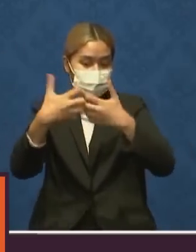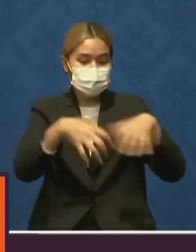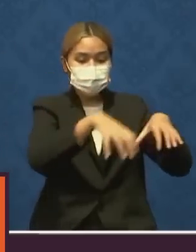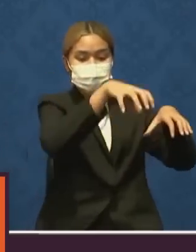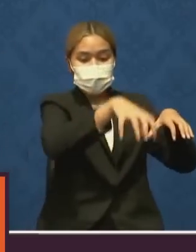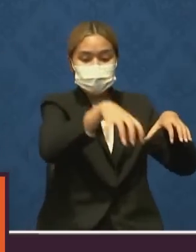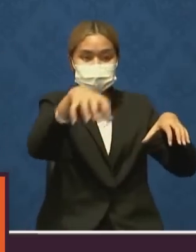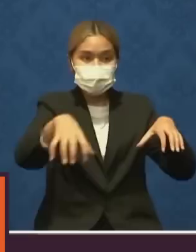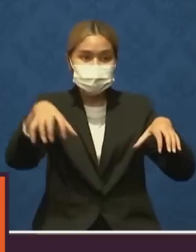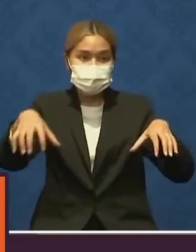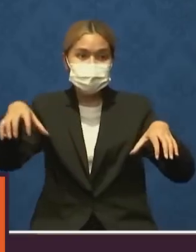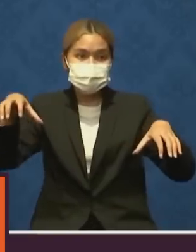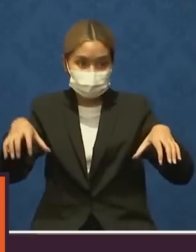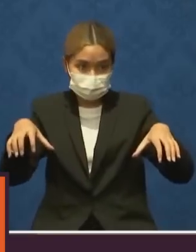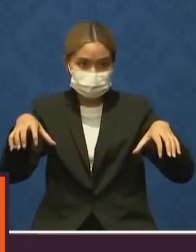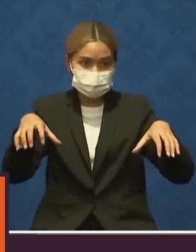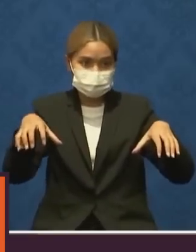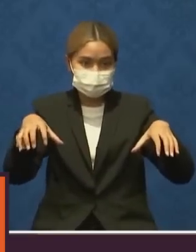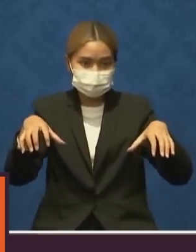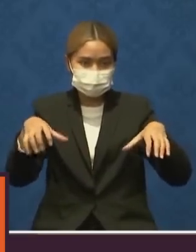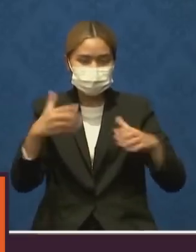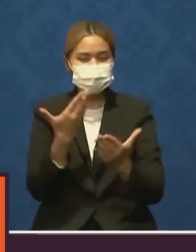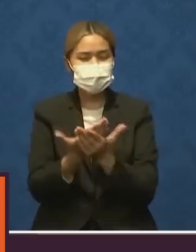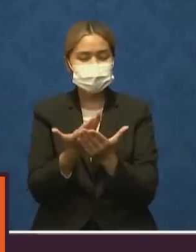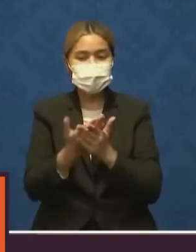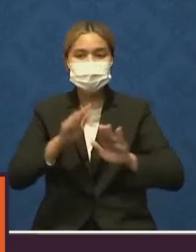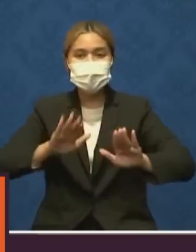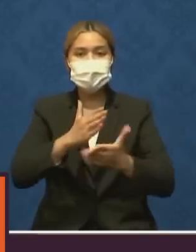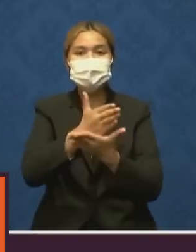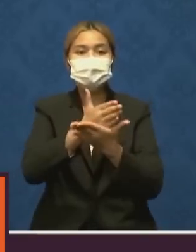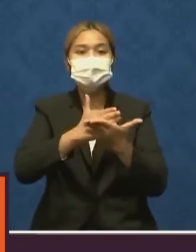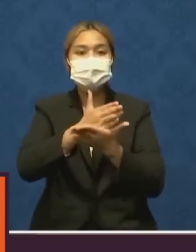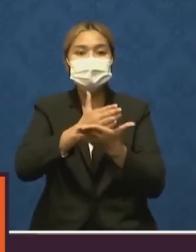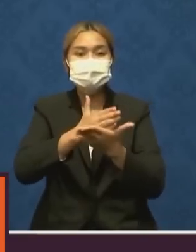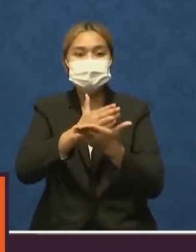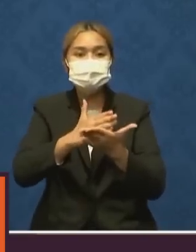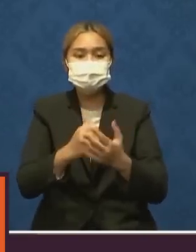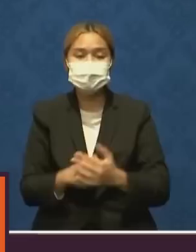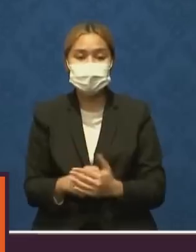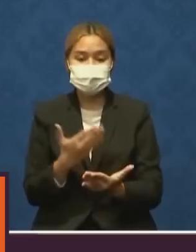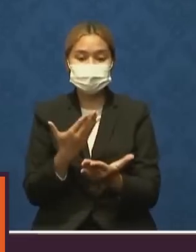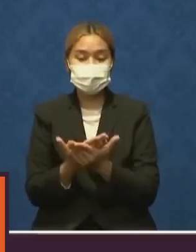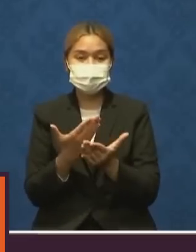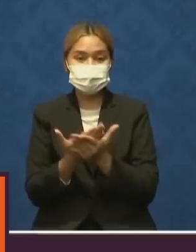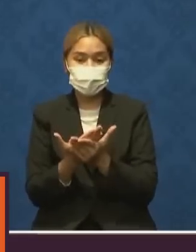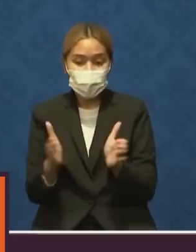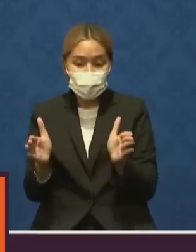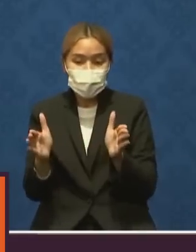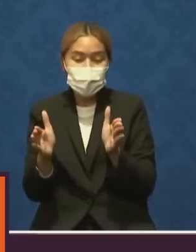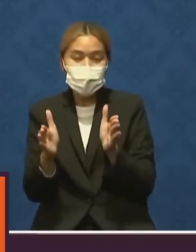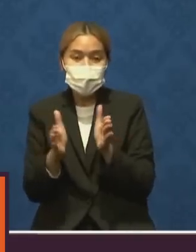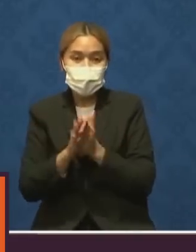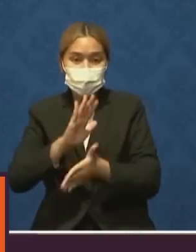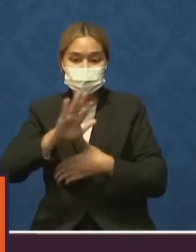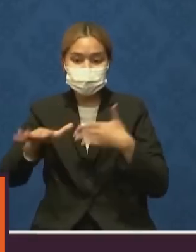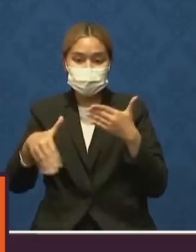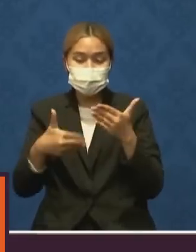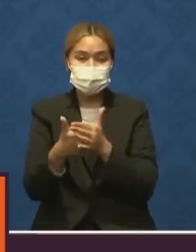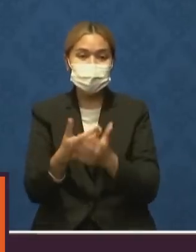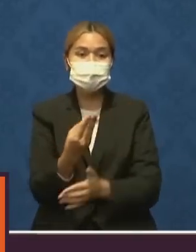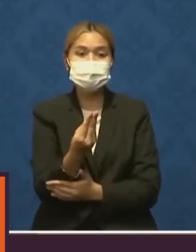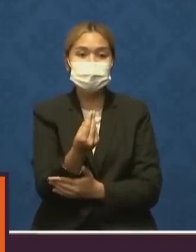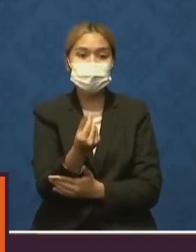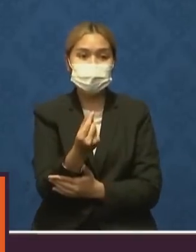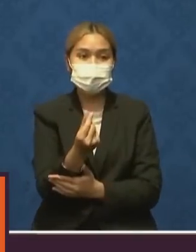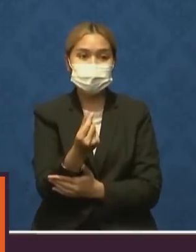ีอยู่จะไดเลกกมๆ ครึ่หนึ่ง ดังนั้มลค่าความเสียหายทุกวนนี้ที่เรามีโรไฟฟ้าเกิน คือถึง